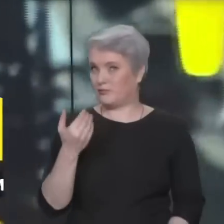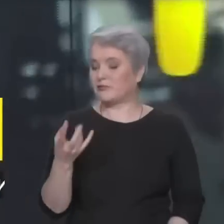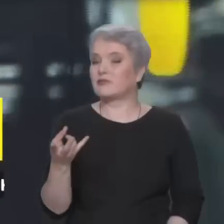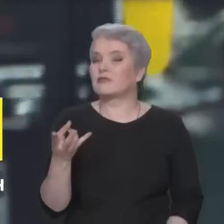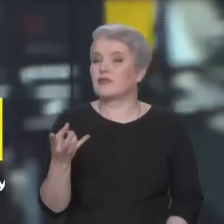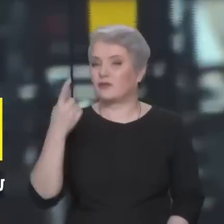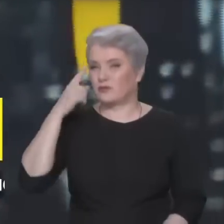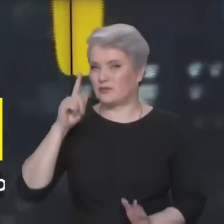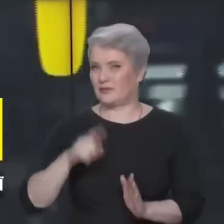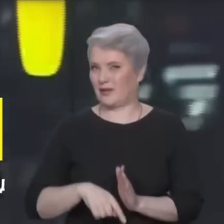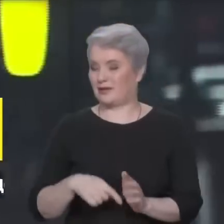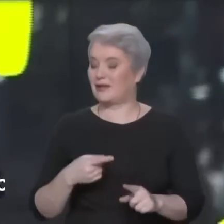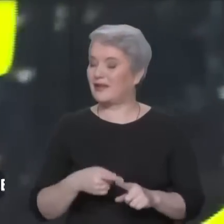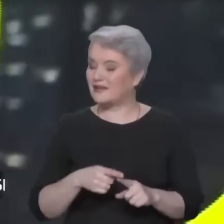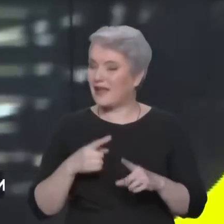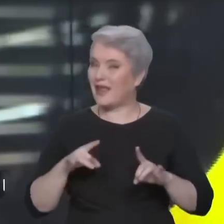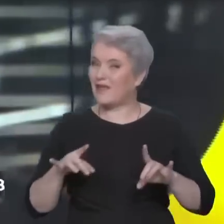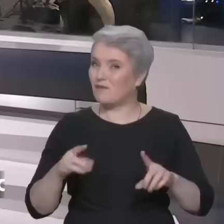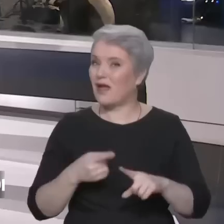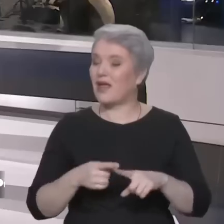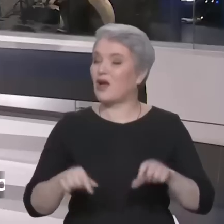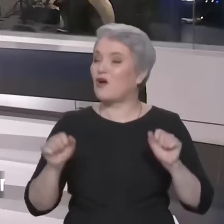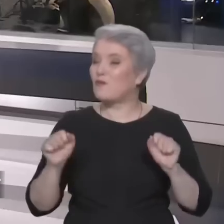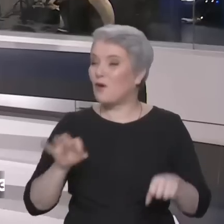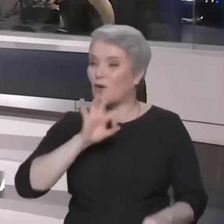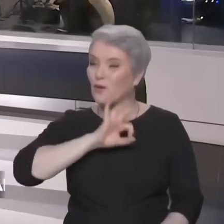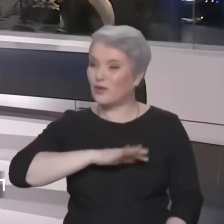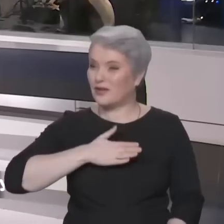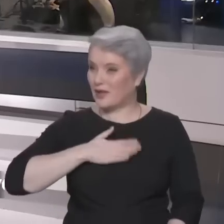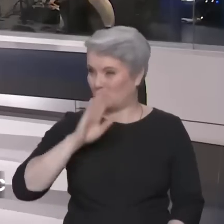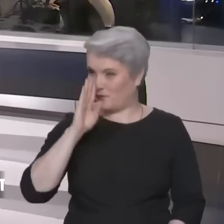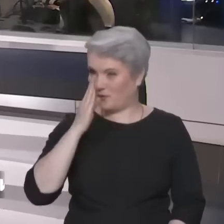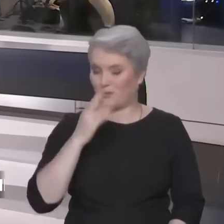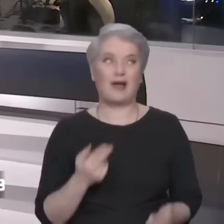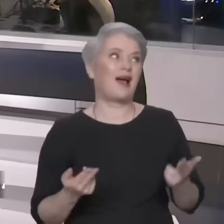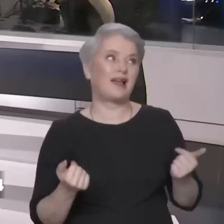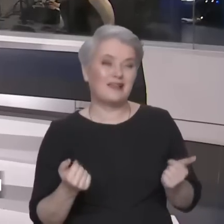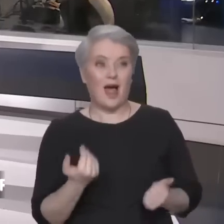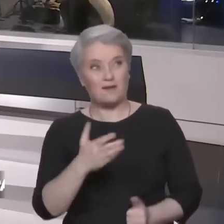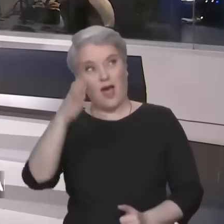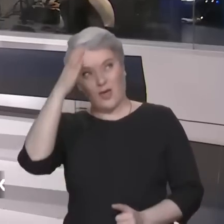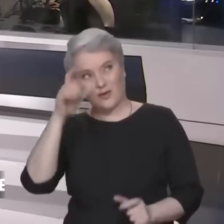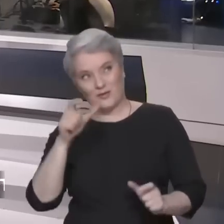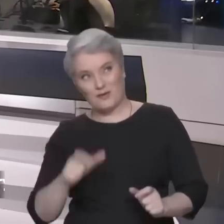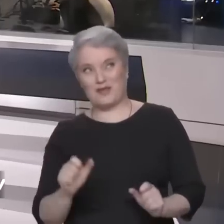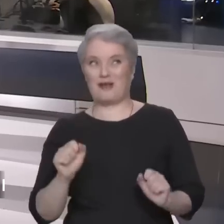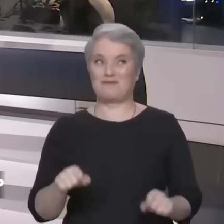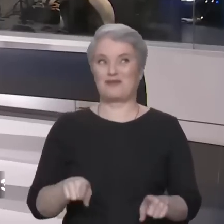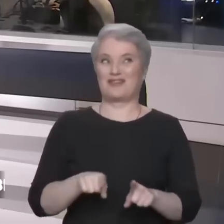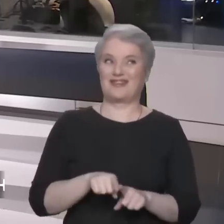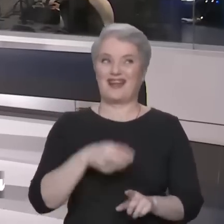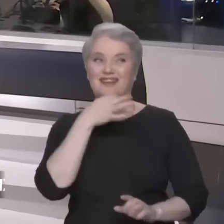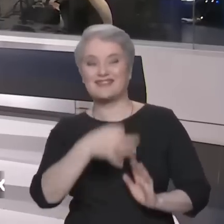ж все ж таки інформація, думаю, якою може скористатися наш ворог. Це може скористатися, лише на те ви розумна людина для того, щоб